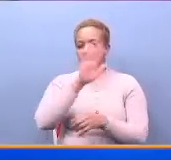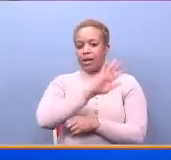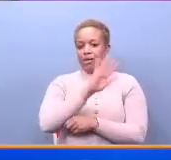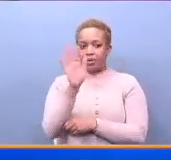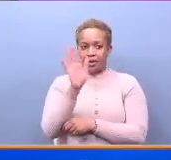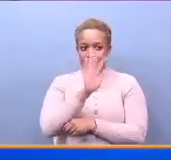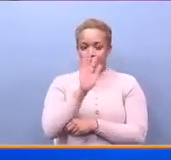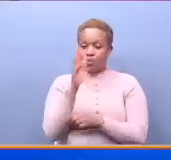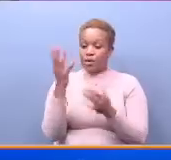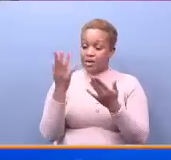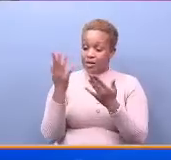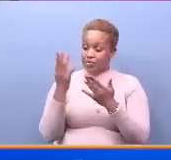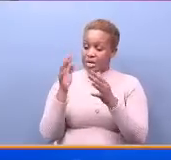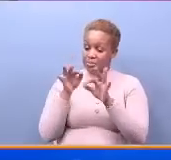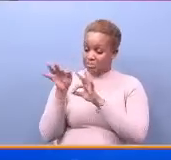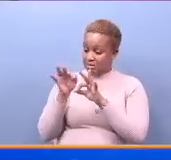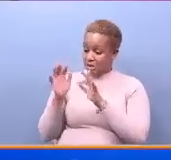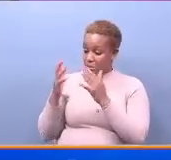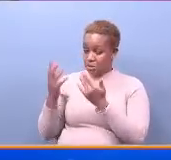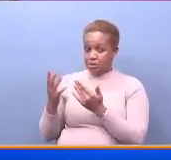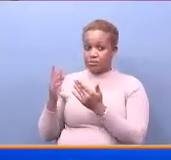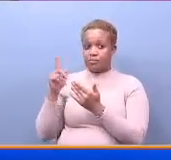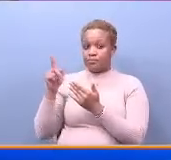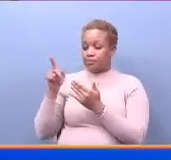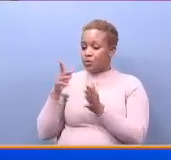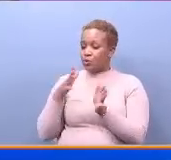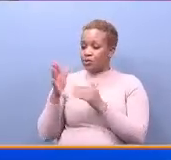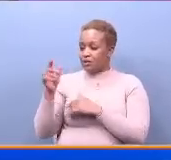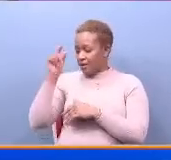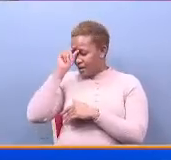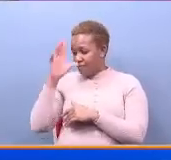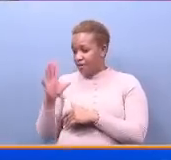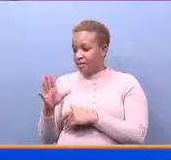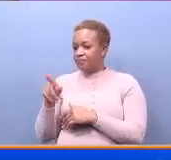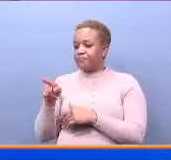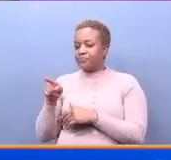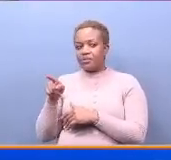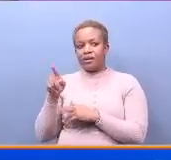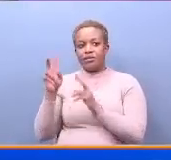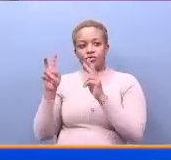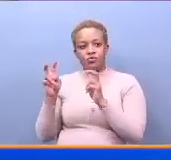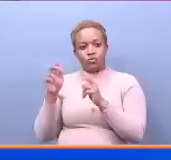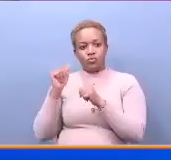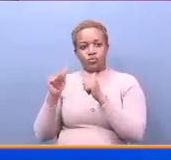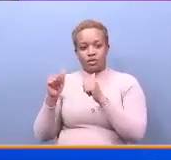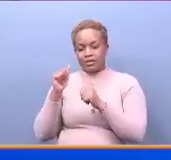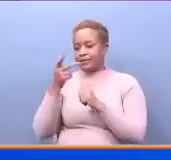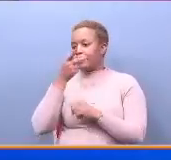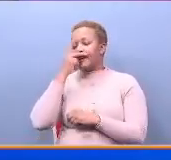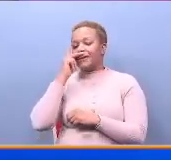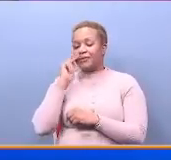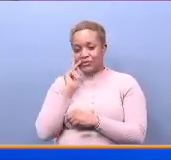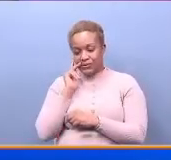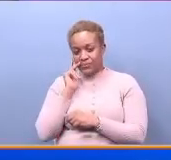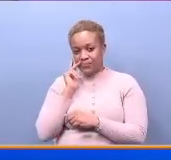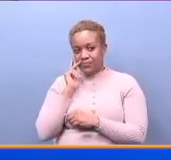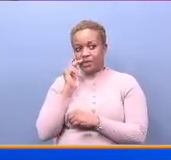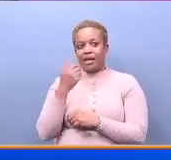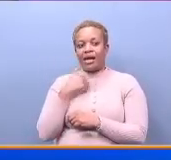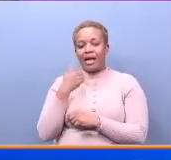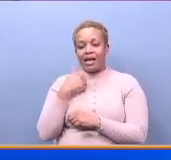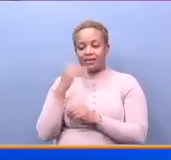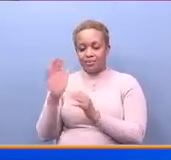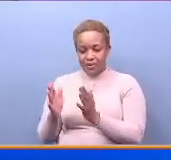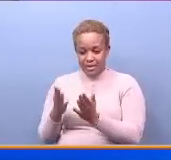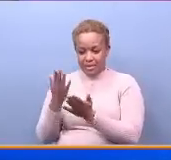ambapo inadaiwa kuwa nafasi ile ya gavana ni mojawapo ya masuala ambayo kinara wako Kalonzo Musyoka